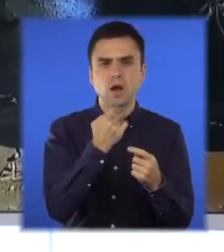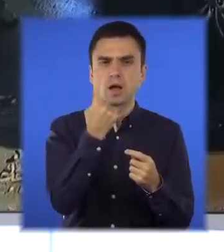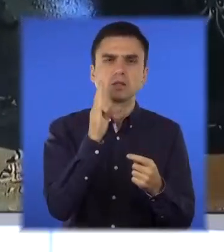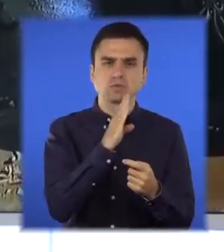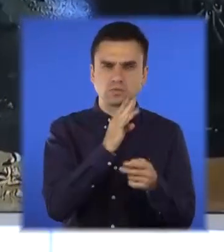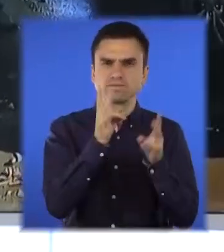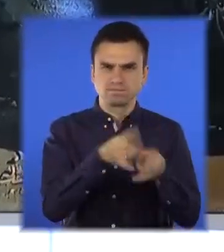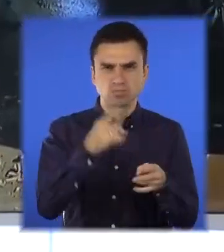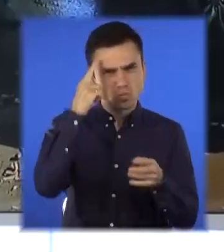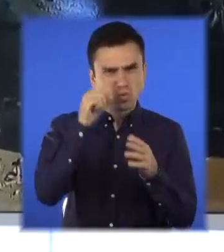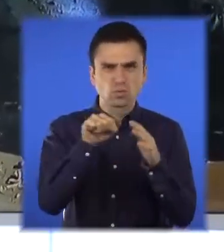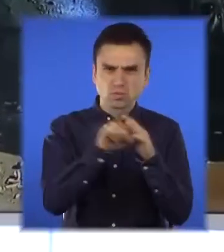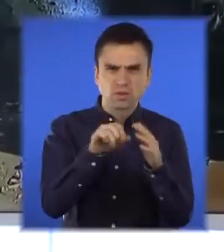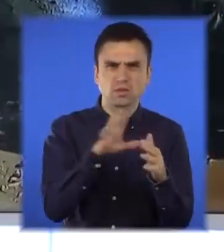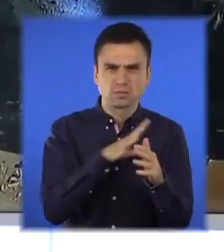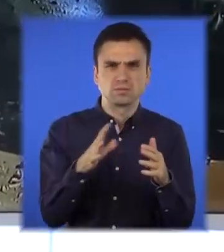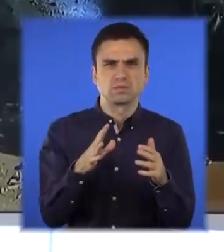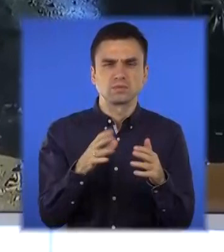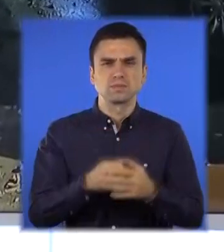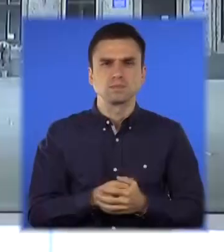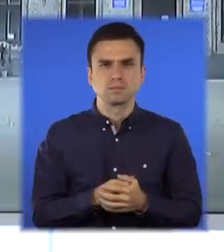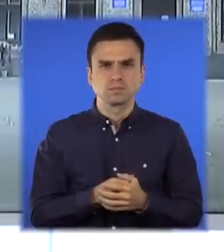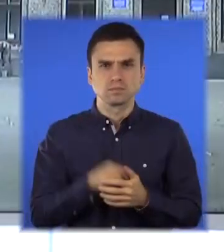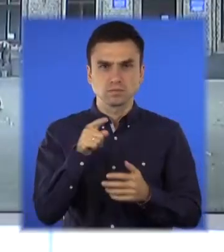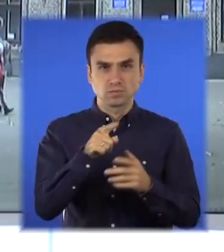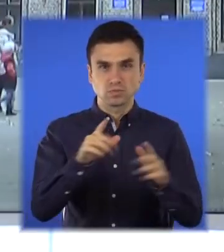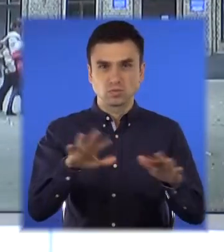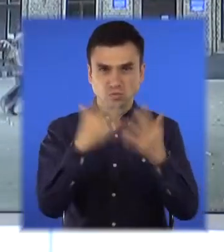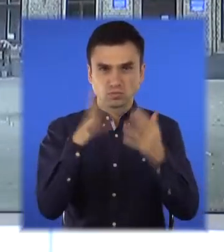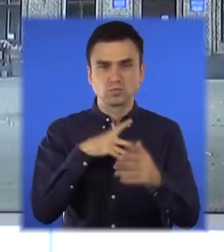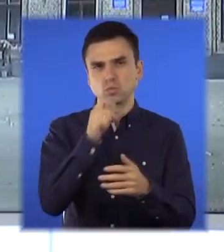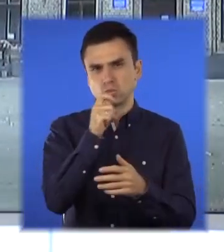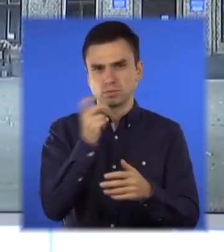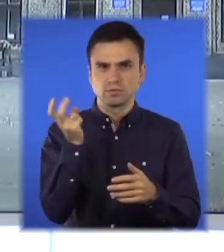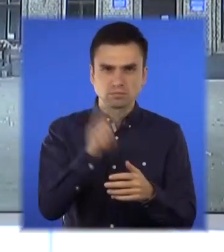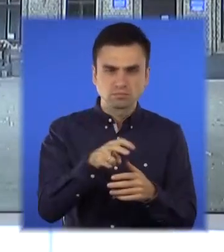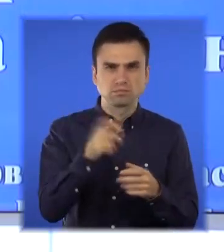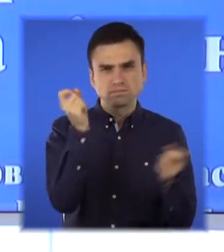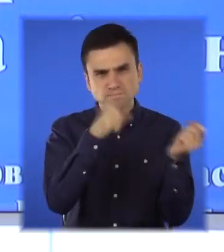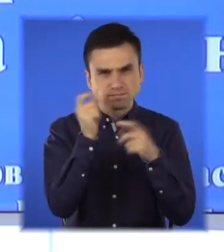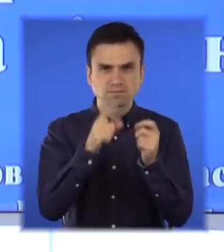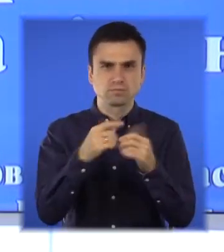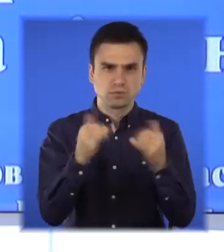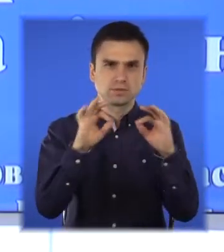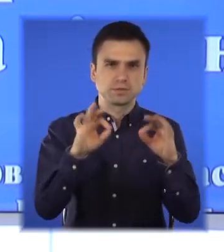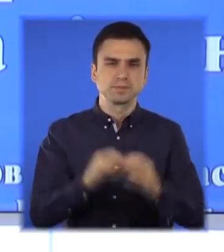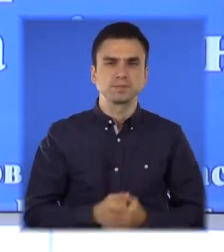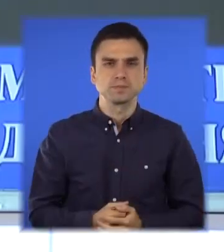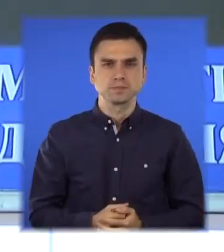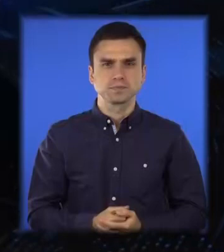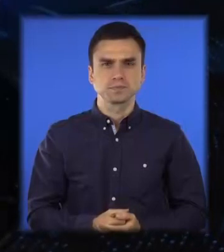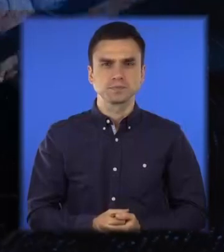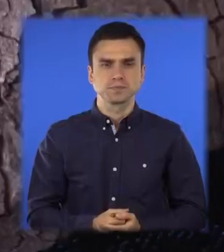мозку та закрита черепно-мозкова травма. На місці аварії побував Олег Ярмолінський та дізнався подробиці події.